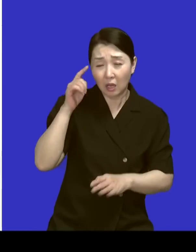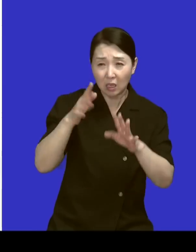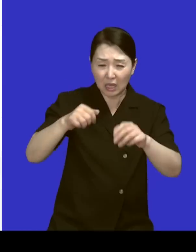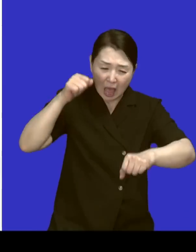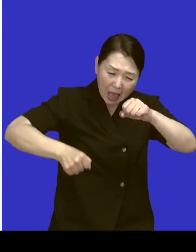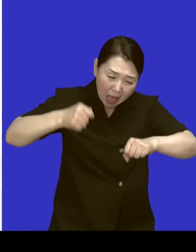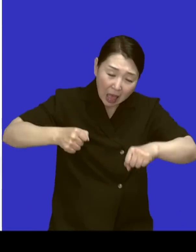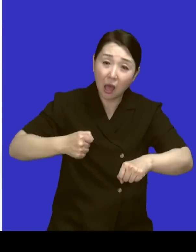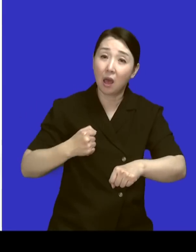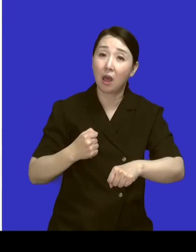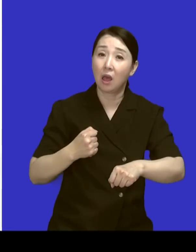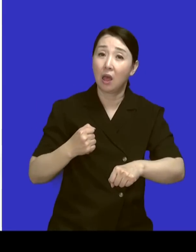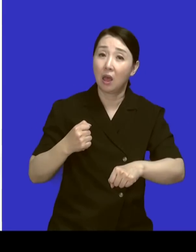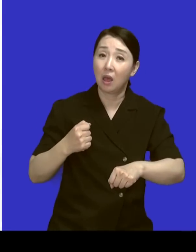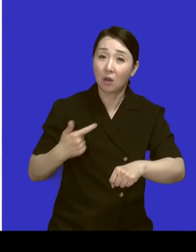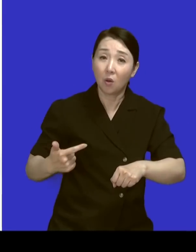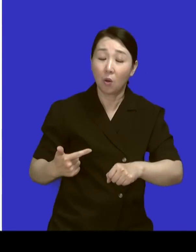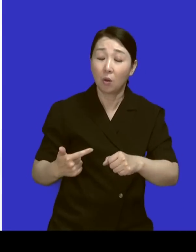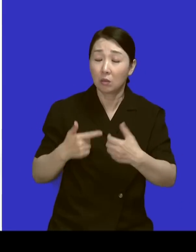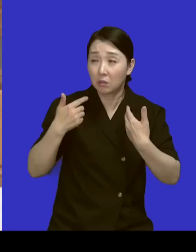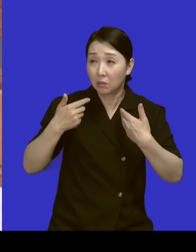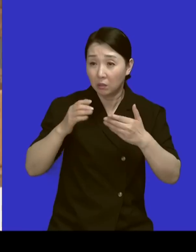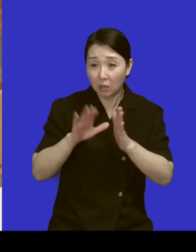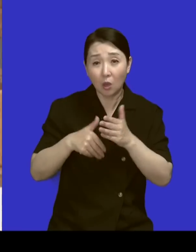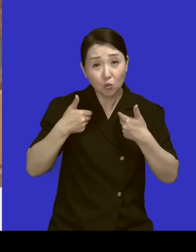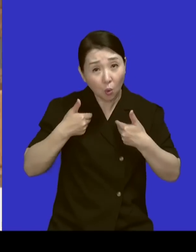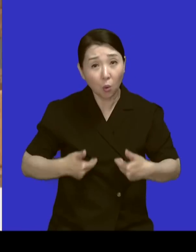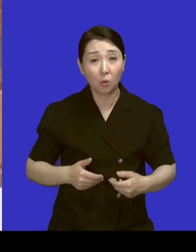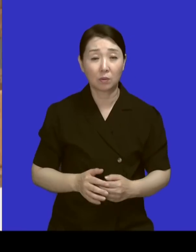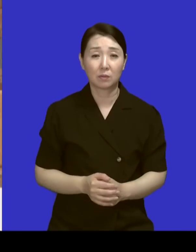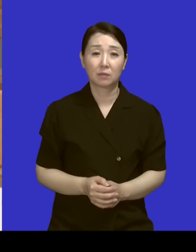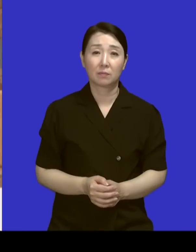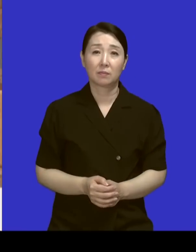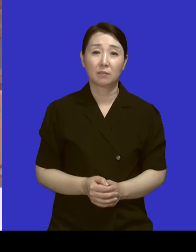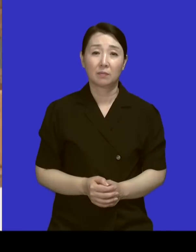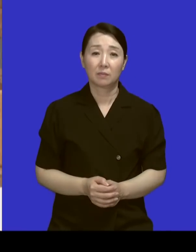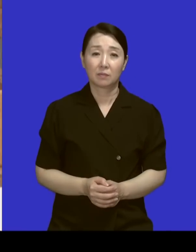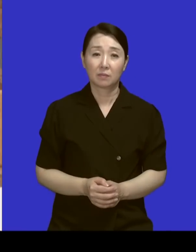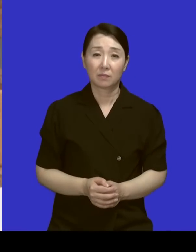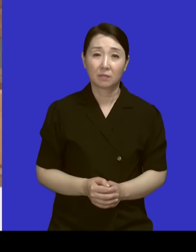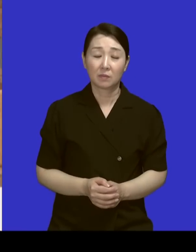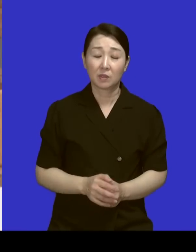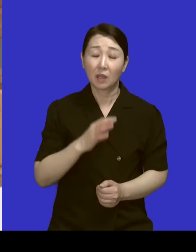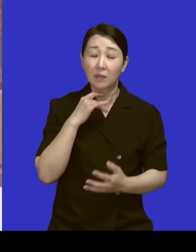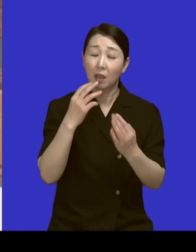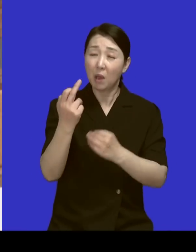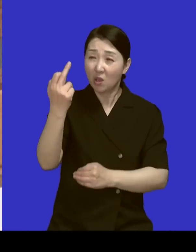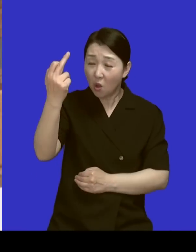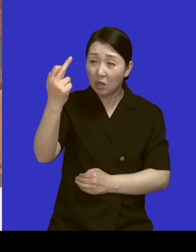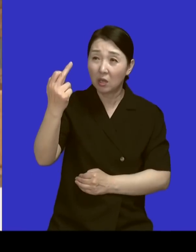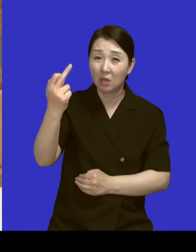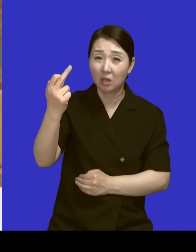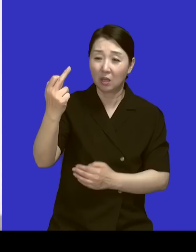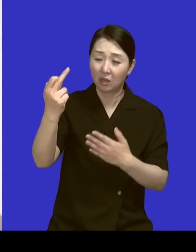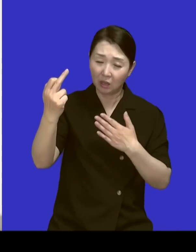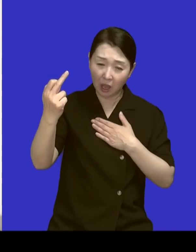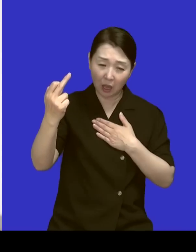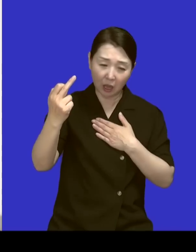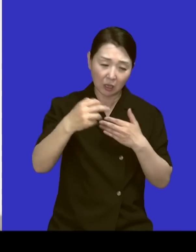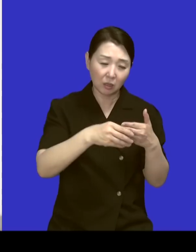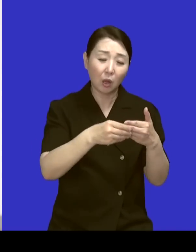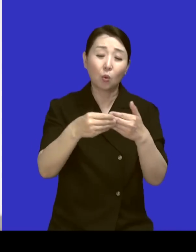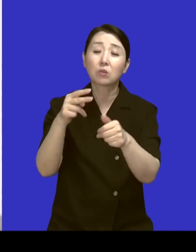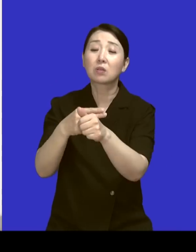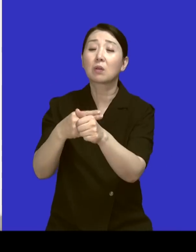막 쳤어요. 그때서 이제 조용해지더라고요. 그래서 그때 나이 많은 형이 저를 데리고 선생님께 데리고 가서 상담을 받고